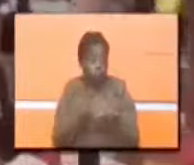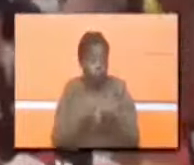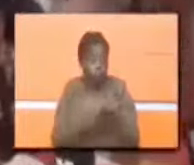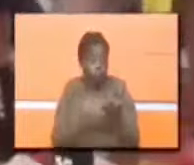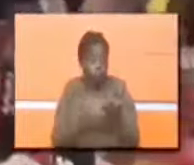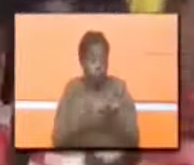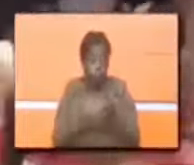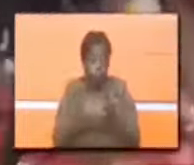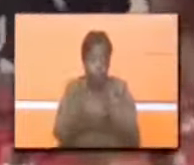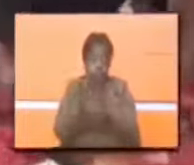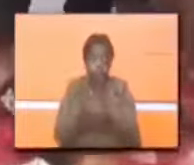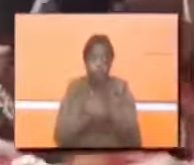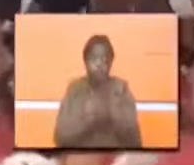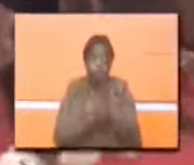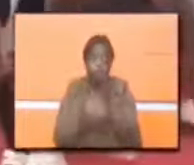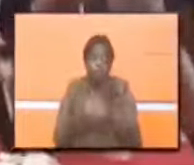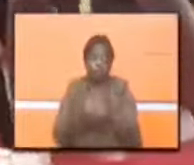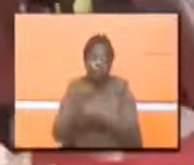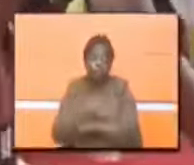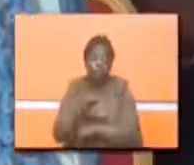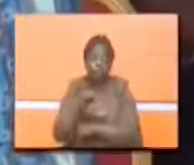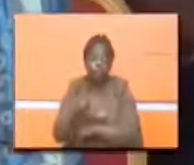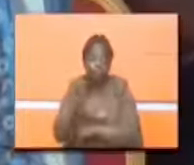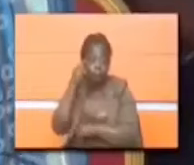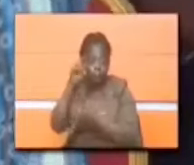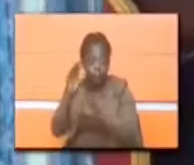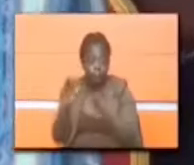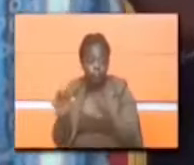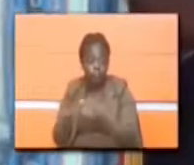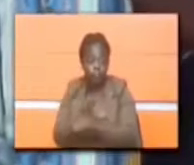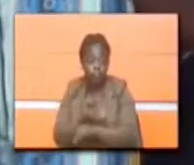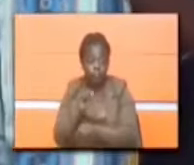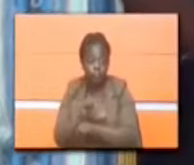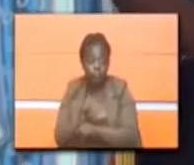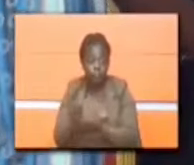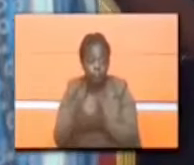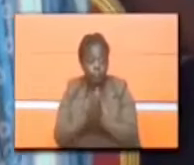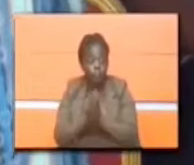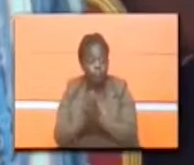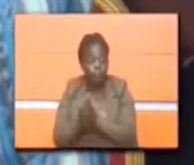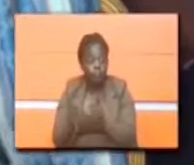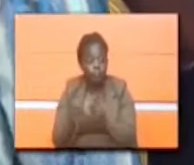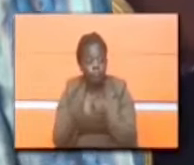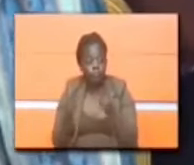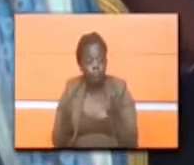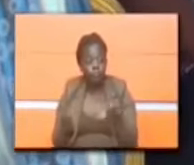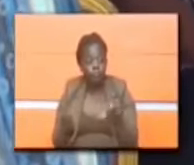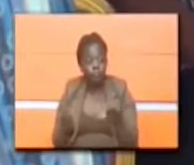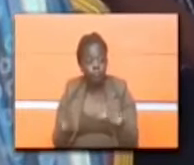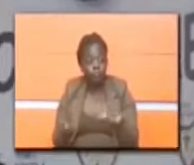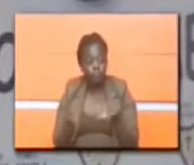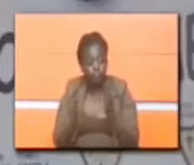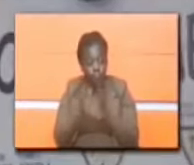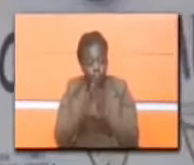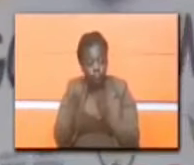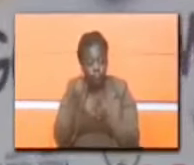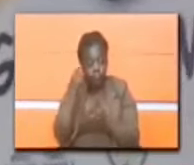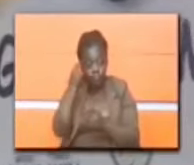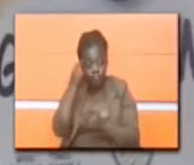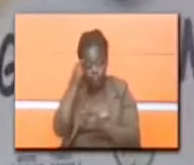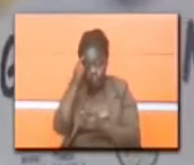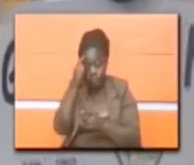Kaggo atendereza ab'essomero lino olw'omulimu ogw'ettendo gwe bakoze n'asiima n'abasabidde Ssaabasajja okusooka.